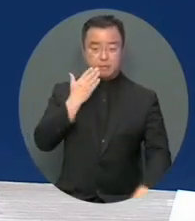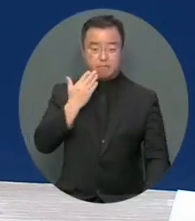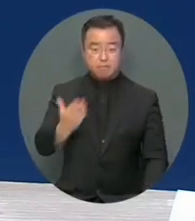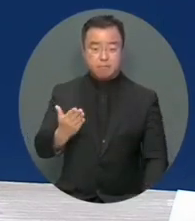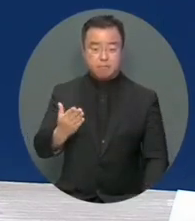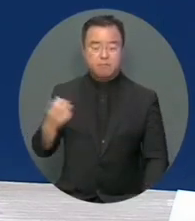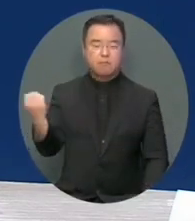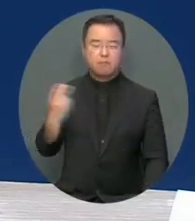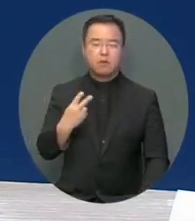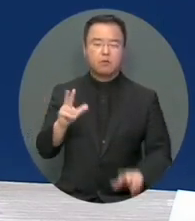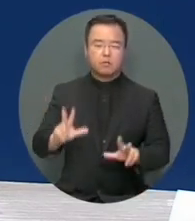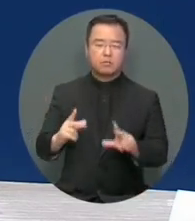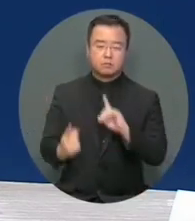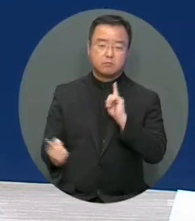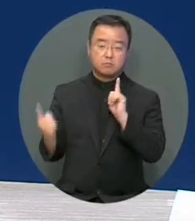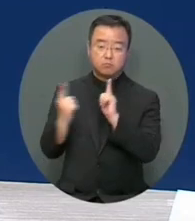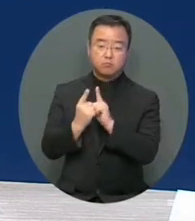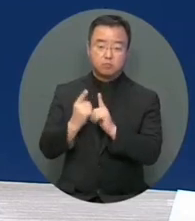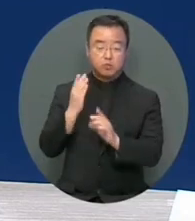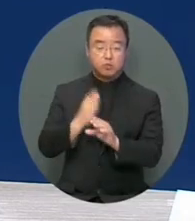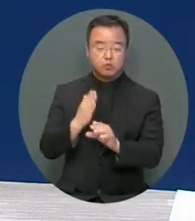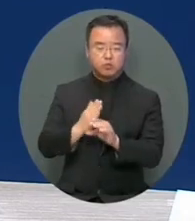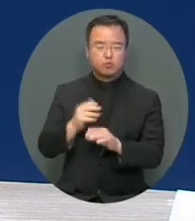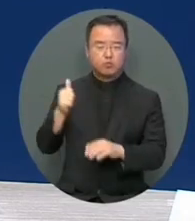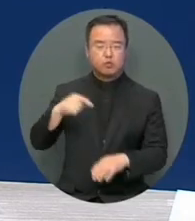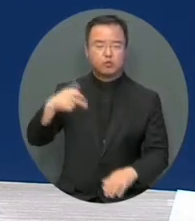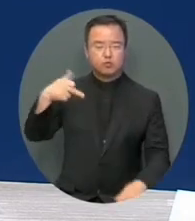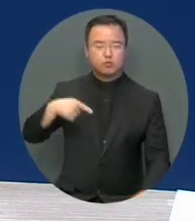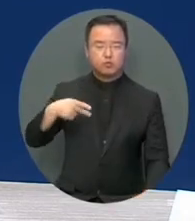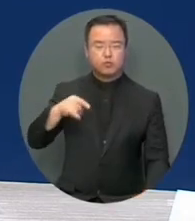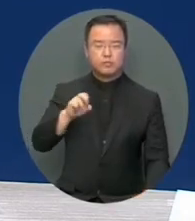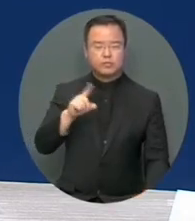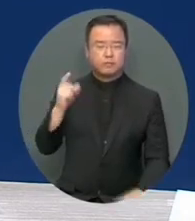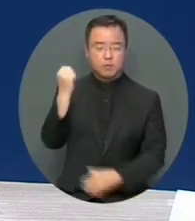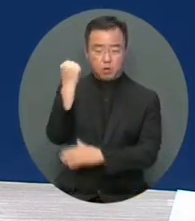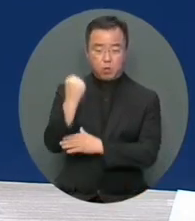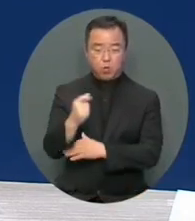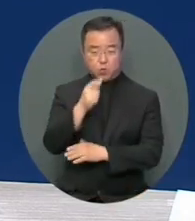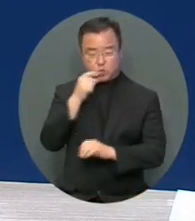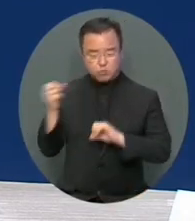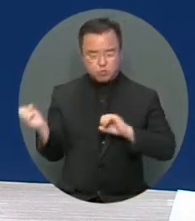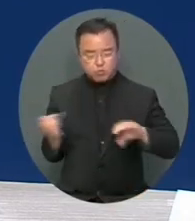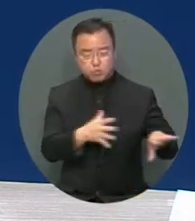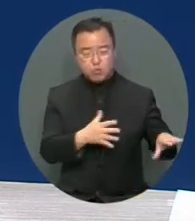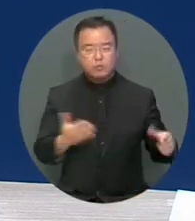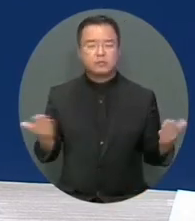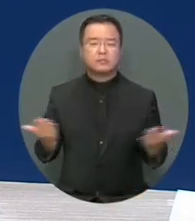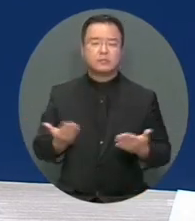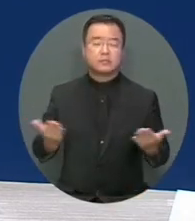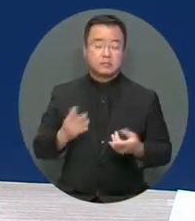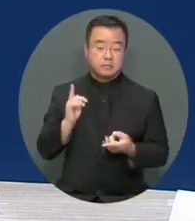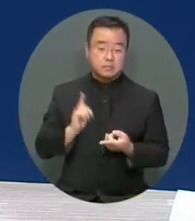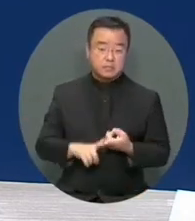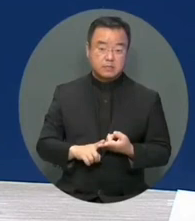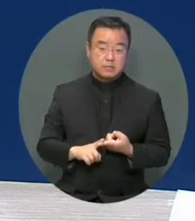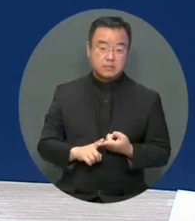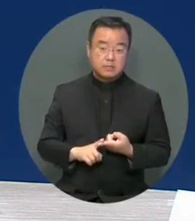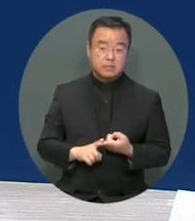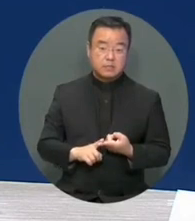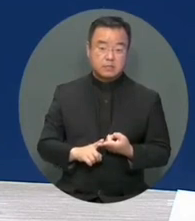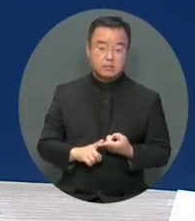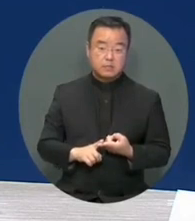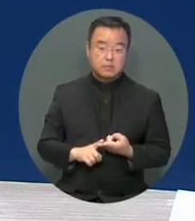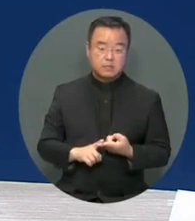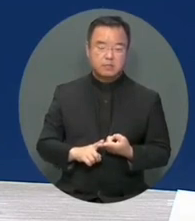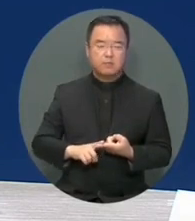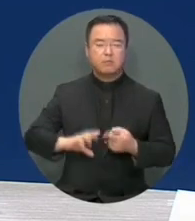당면 현안인 이 후쿠시마 원전 오염수 방류 문제에 대해서도 이게 인류